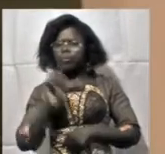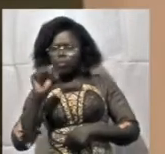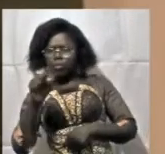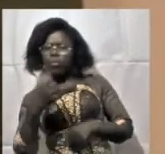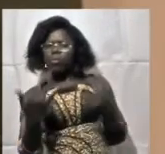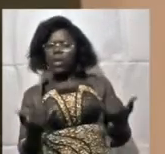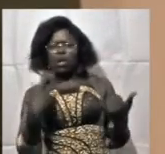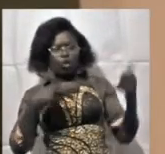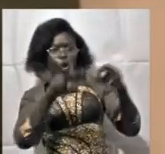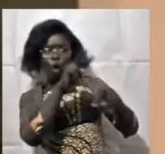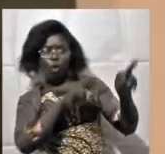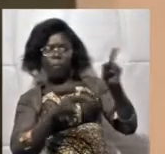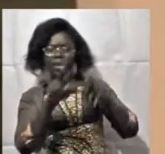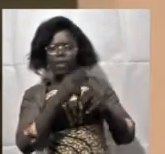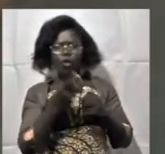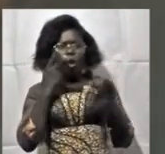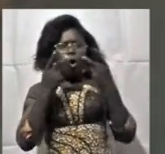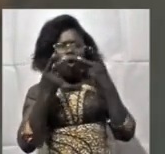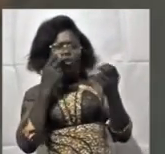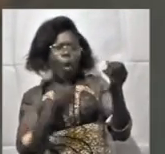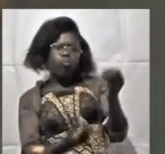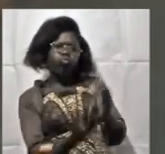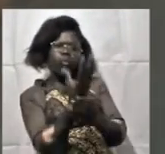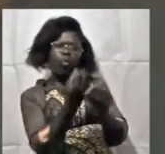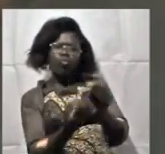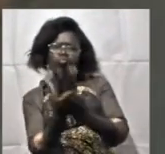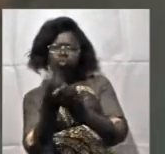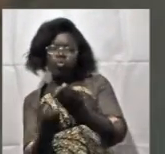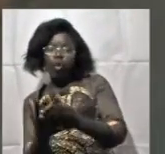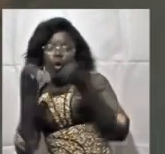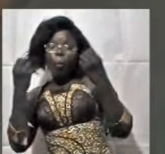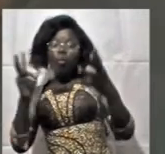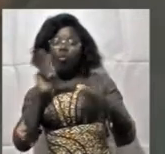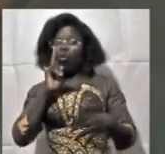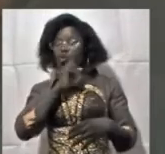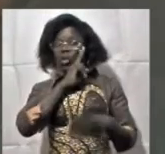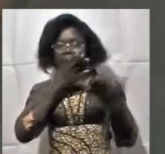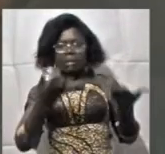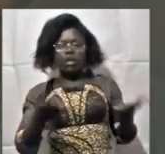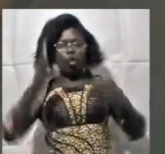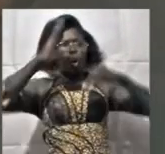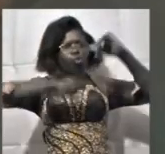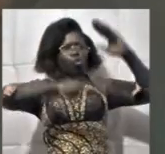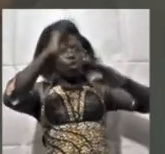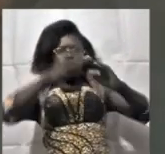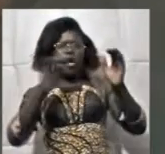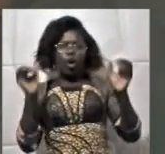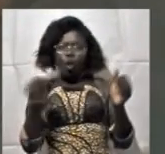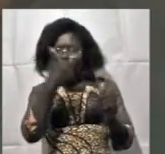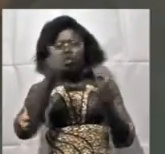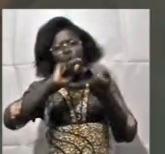Paul Biya sur le territoire national. C'est à ce titre qu'on l'observe, une floraison